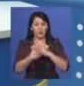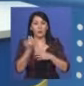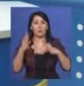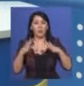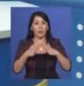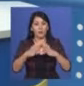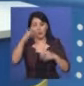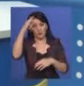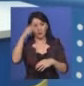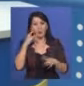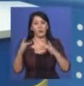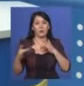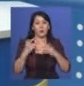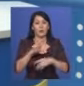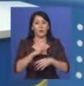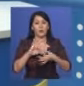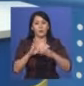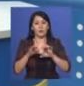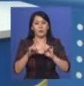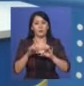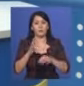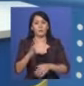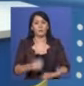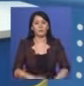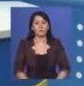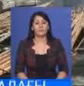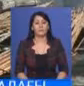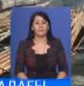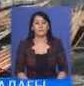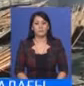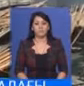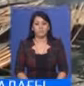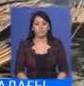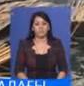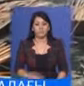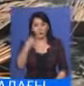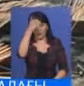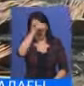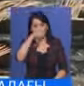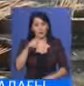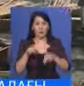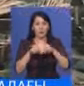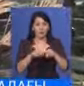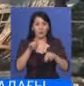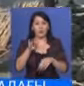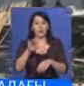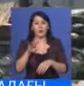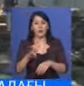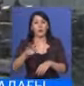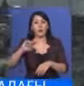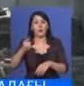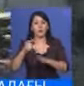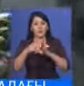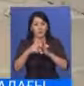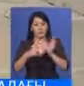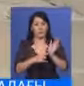үй кешенімен Қазақ театрында болып қайтты. Толығырақ келесі бейнематериалымызда. Биыл Петропавлдағы Жасөркен ықшам ауданында алғаш рет